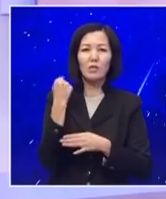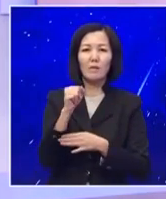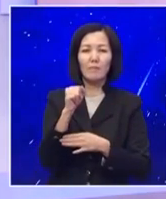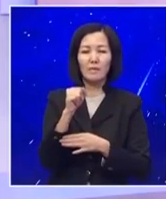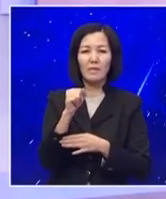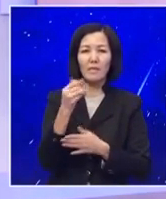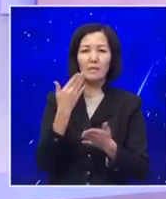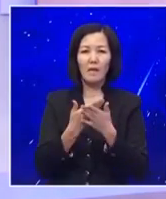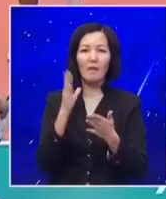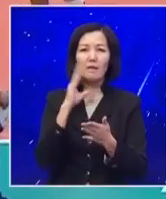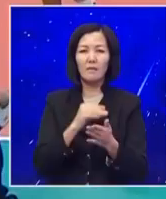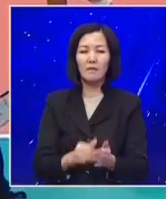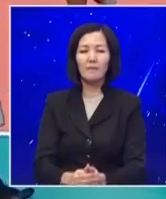көрсетті.